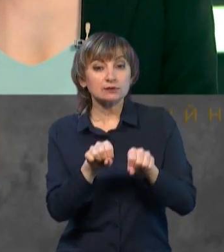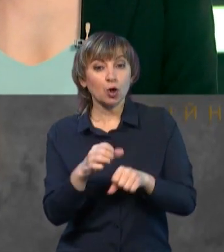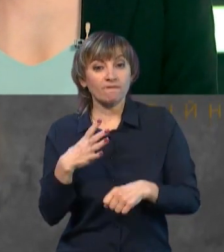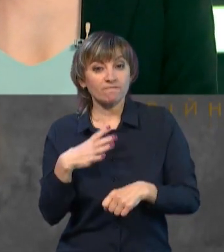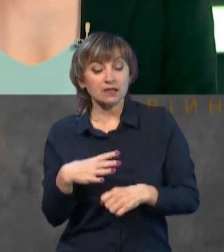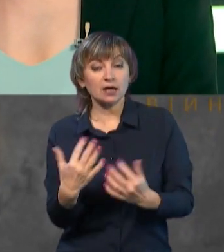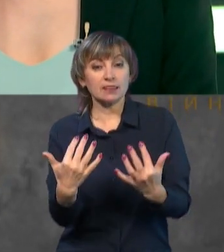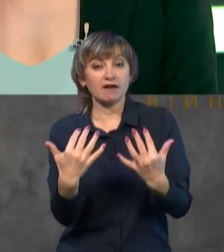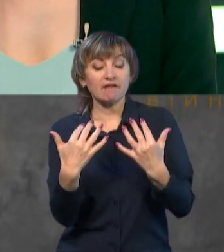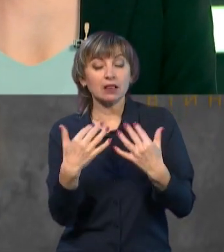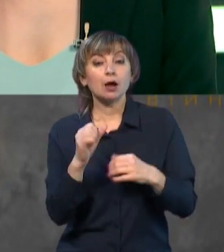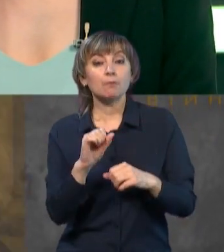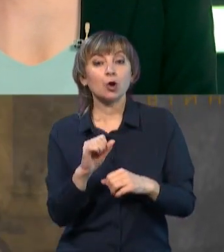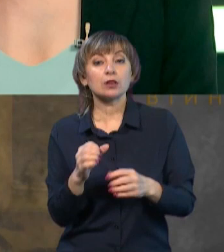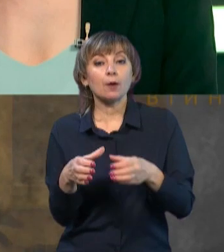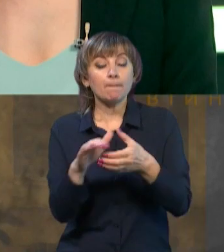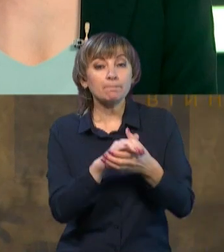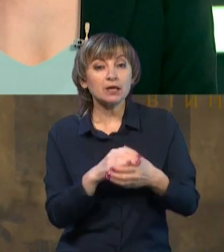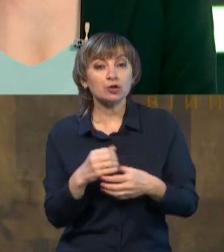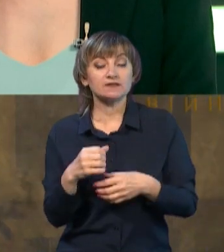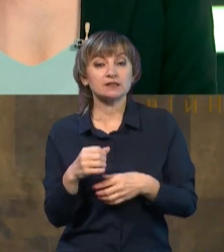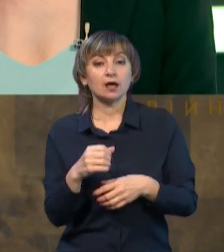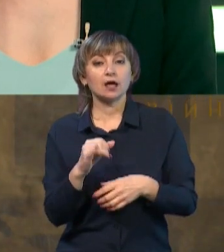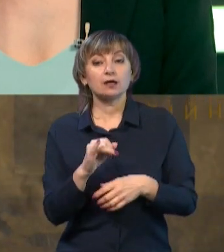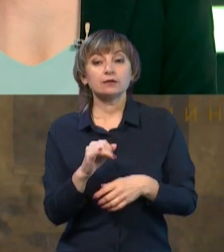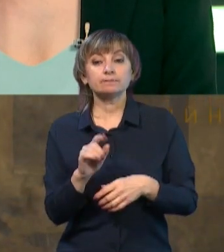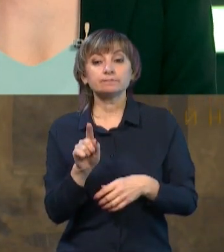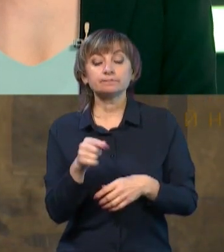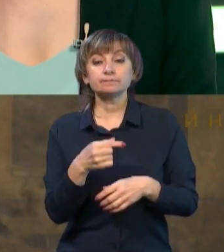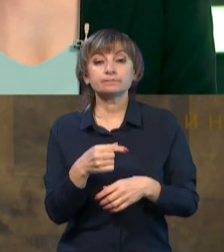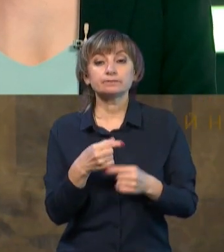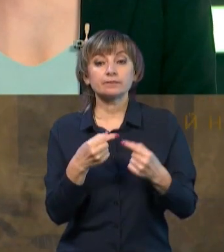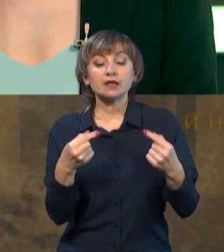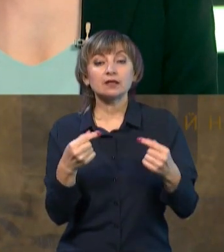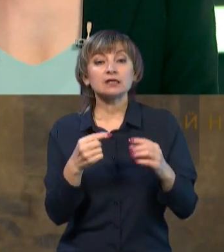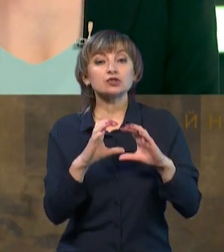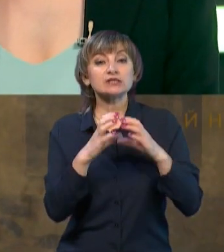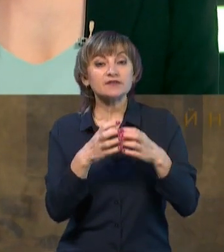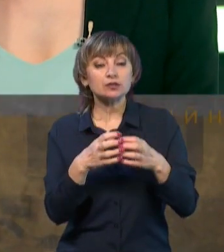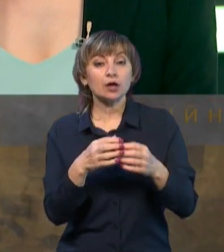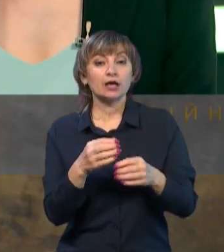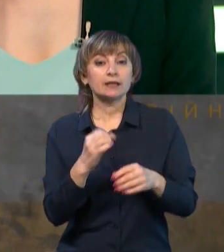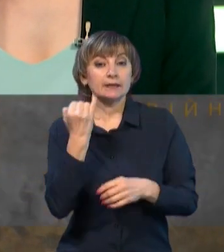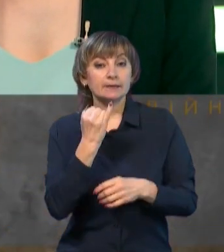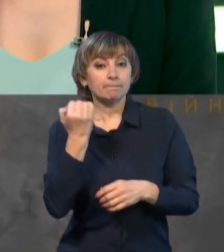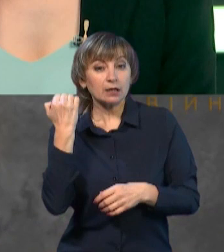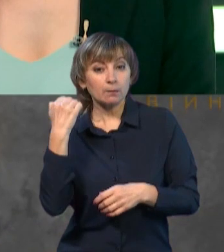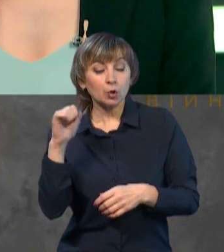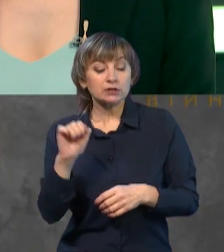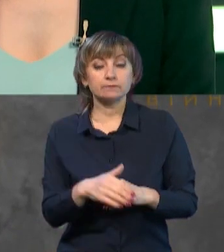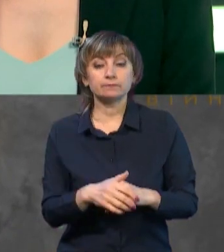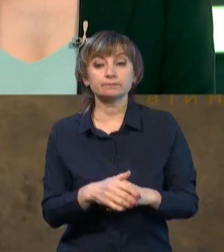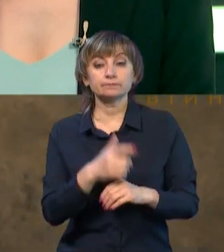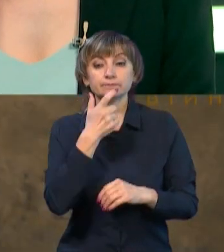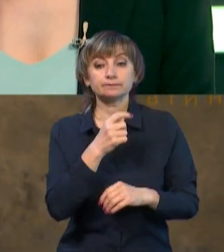витримати навалу, змогла мобілізуватися і мобілізувати решту світу і, зрештою, перемогти.